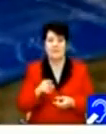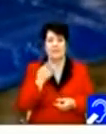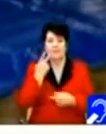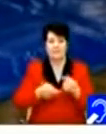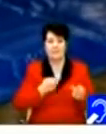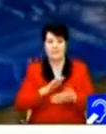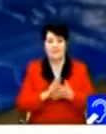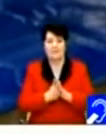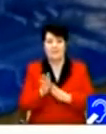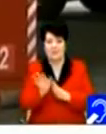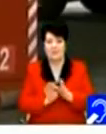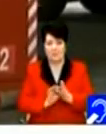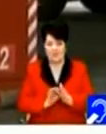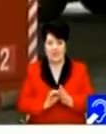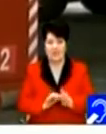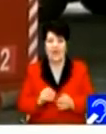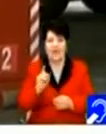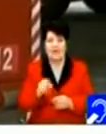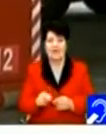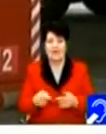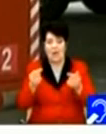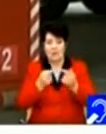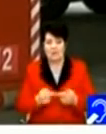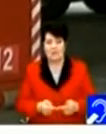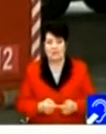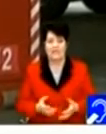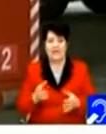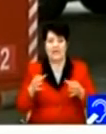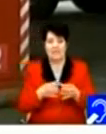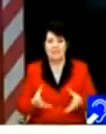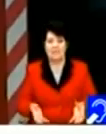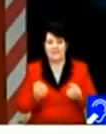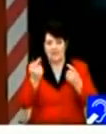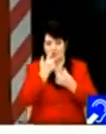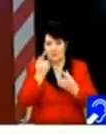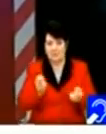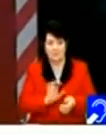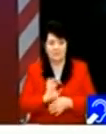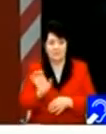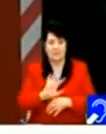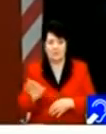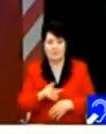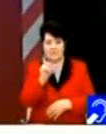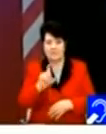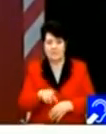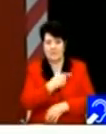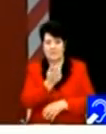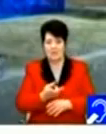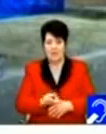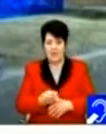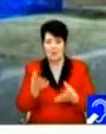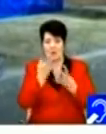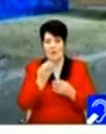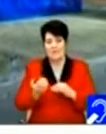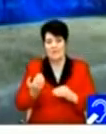pentru Situații de Urgență, Raed Arafat, a precizat că echipele de salvare au fost anunțate să nu mai trimită pacienți către spital. Noaptea